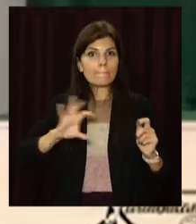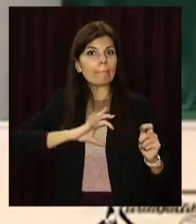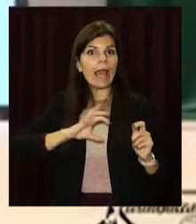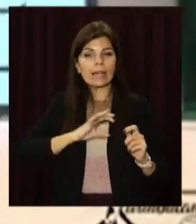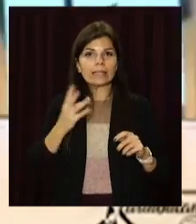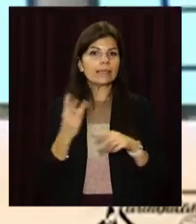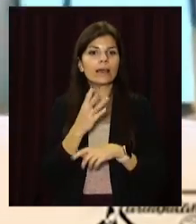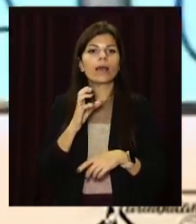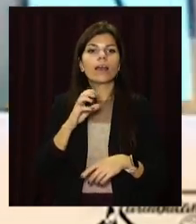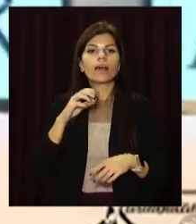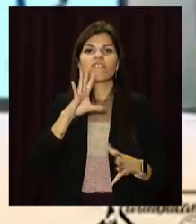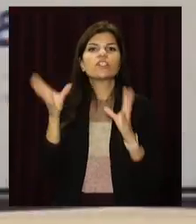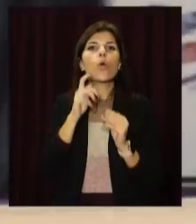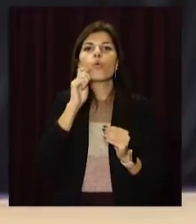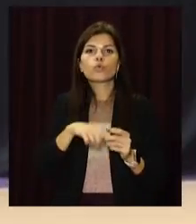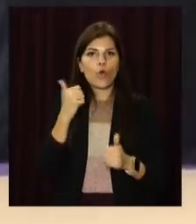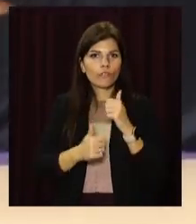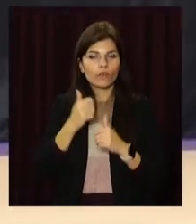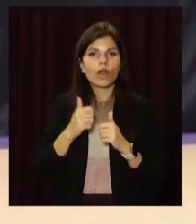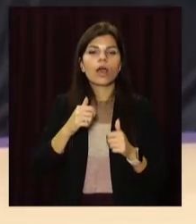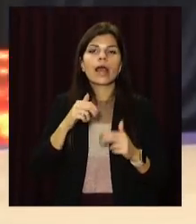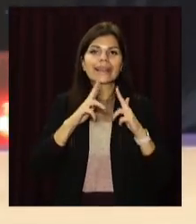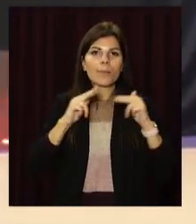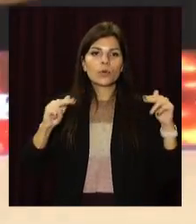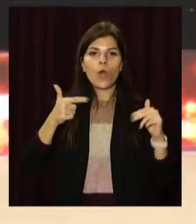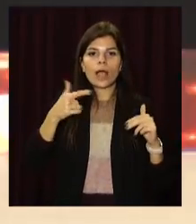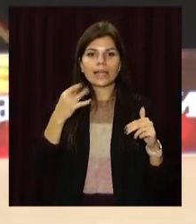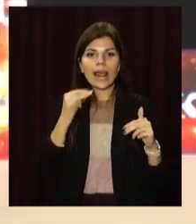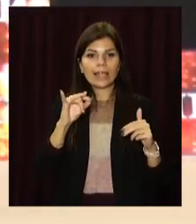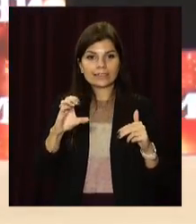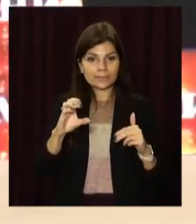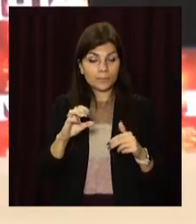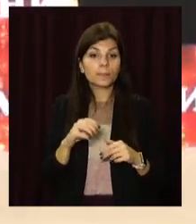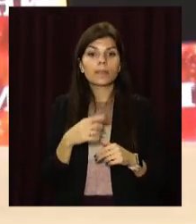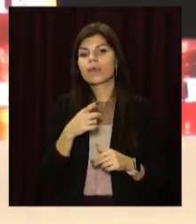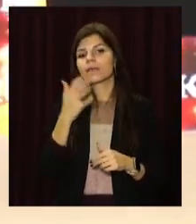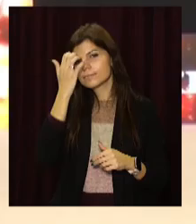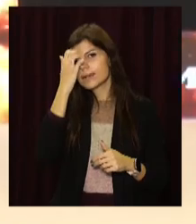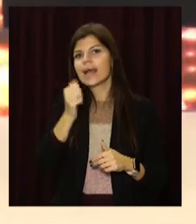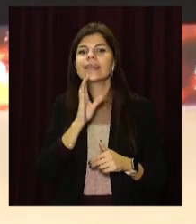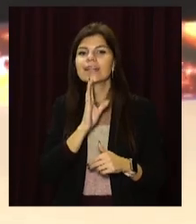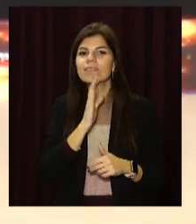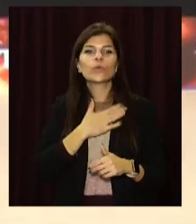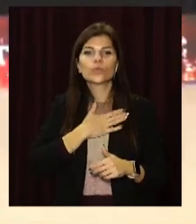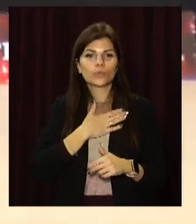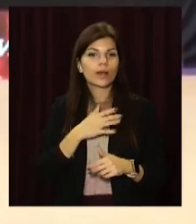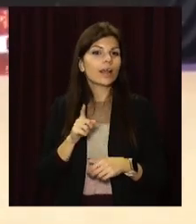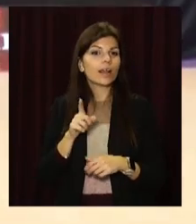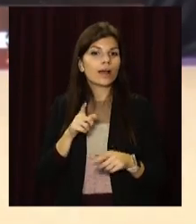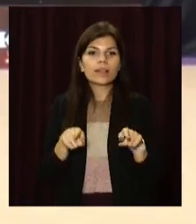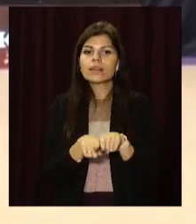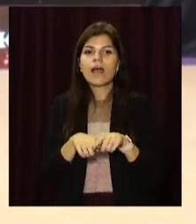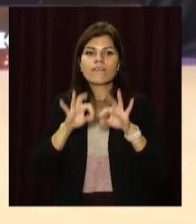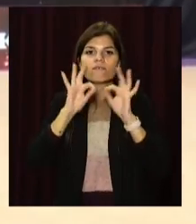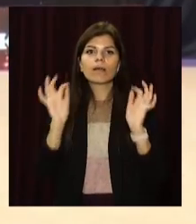всеукраїнському турнірі з художньої гімнастики «Дніпро Грейс». Цей вид гімнастичної програми – найулюбленіший для Емілії. Аби так